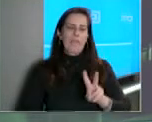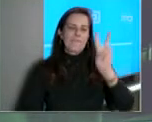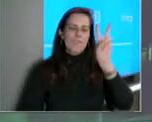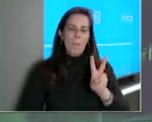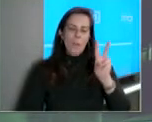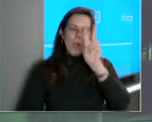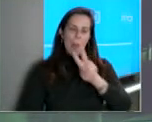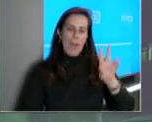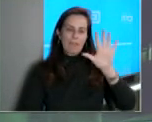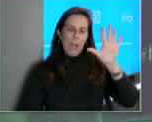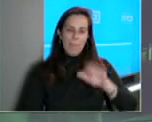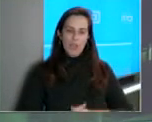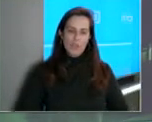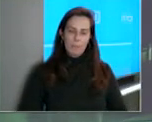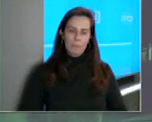בפברואר